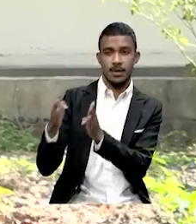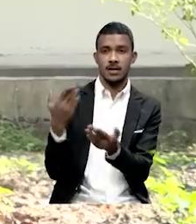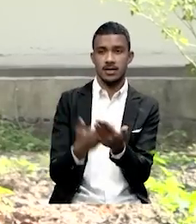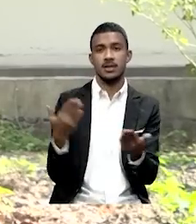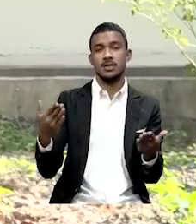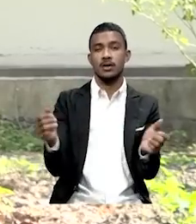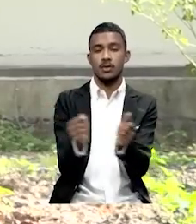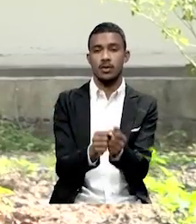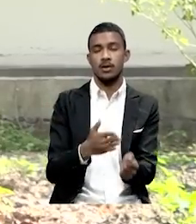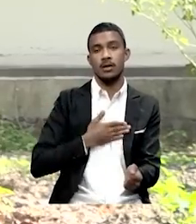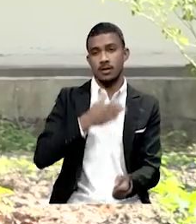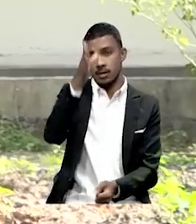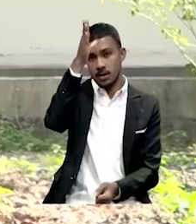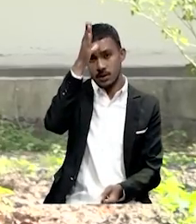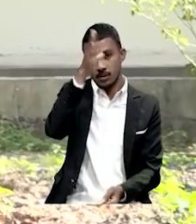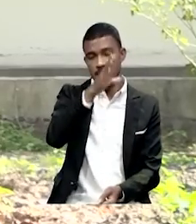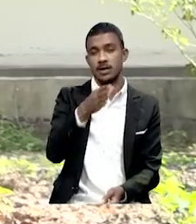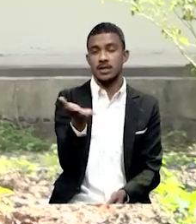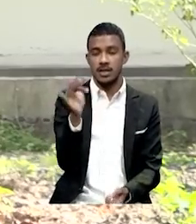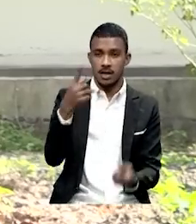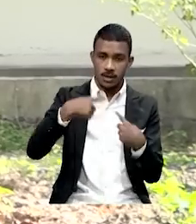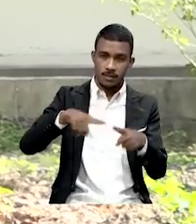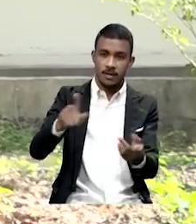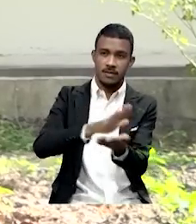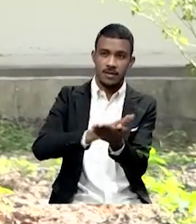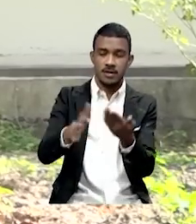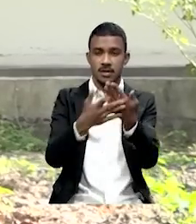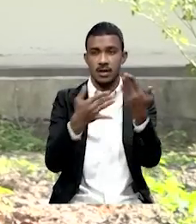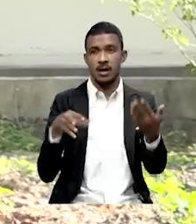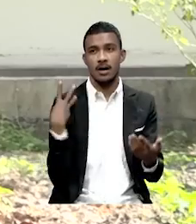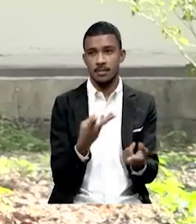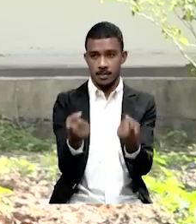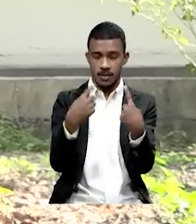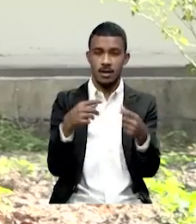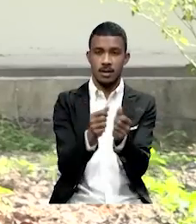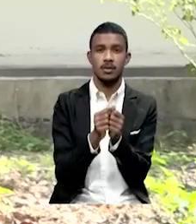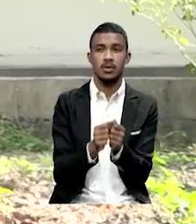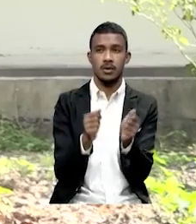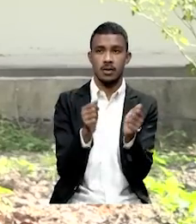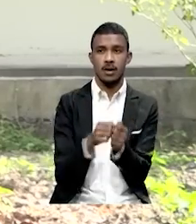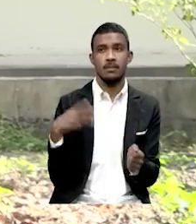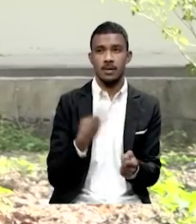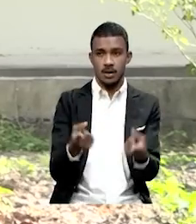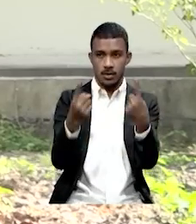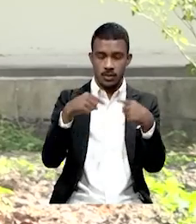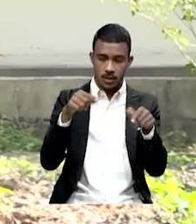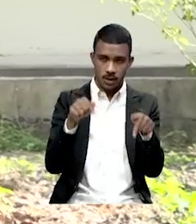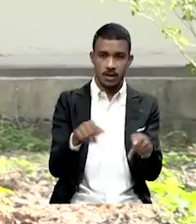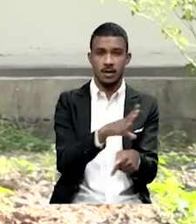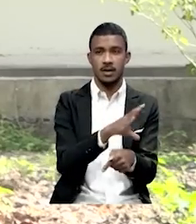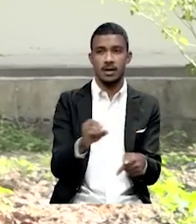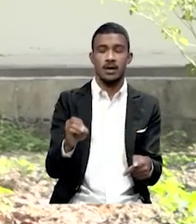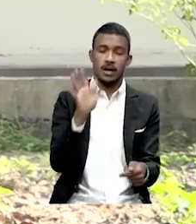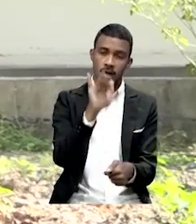hau na katuas siapa fasira ang amai hamutuk be ni ama meto ni mau mehela